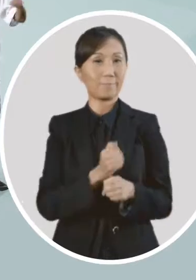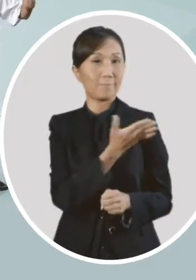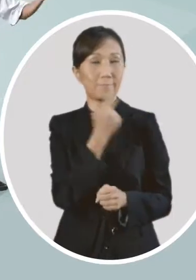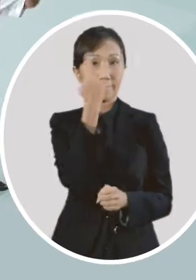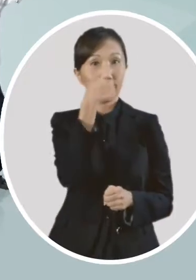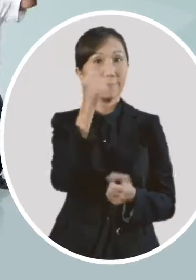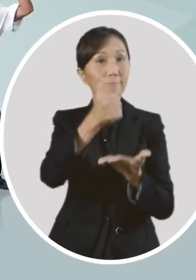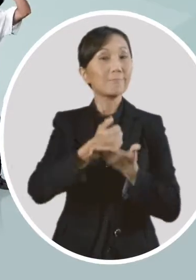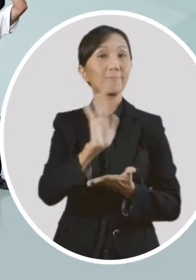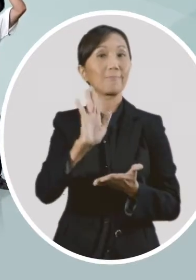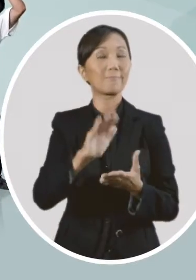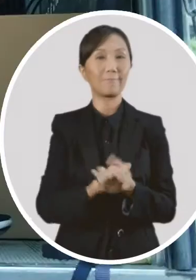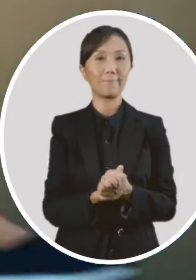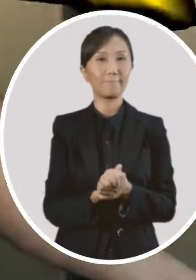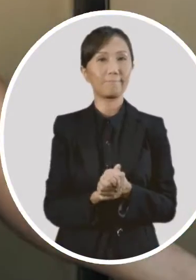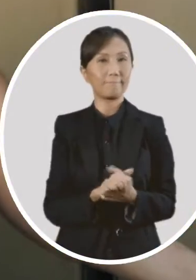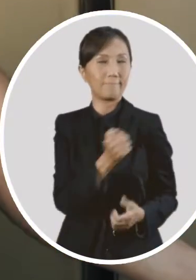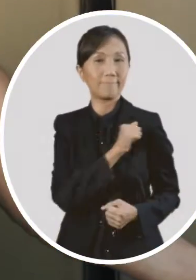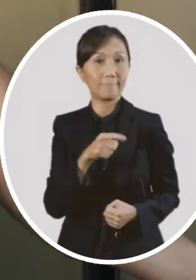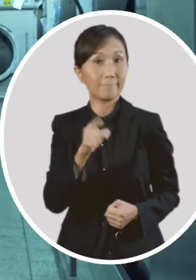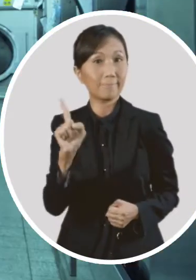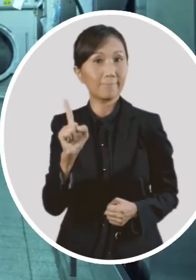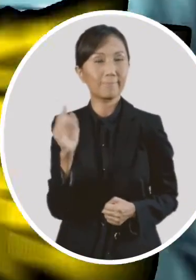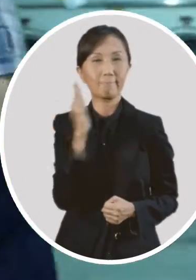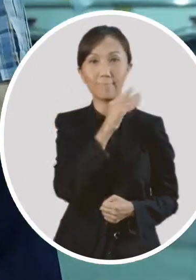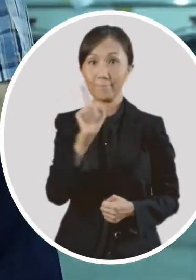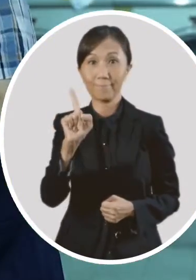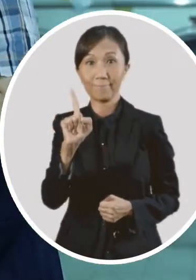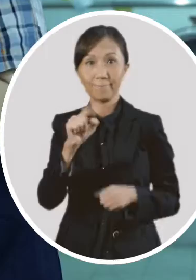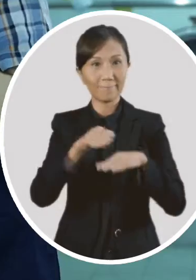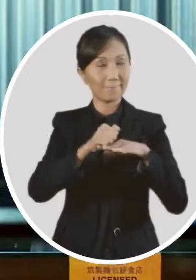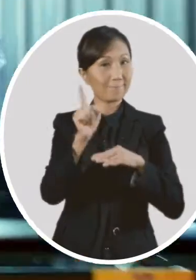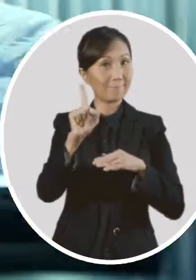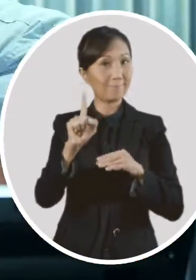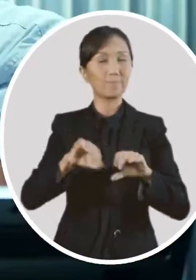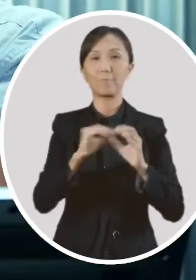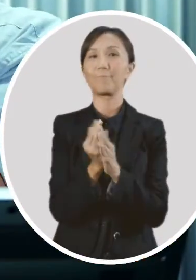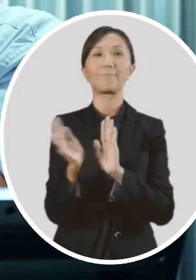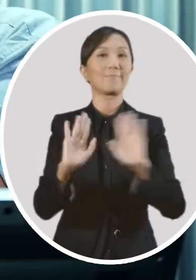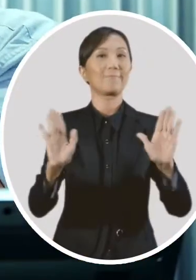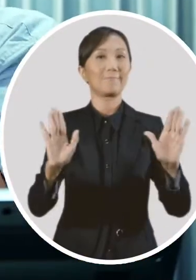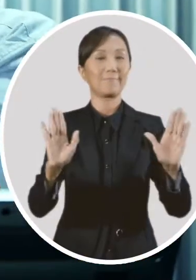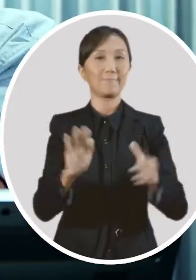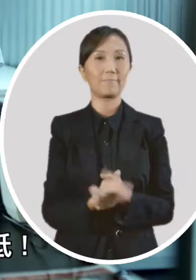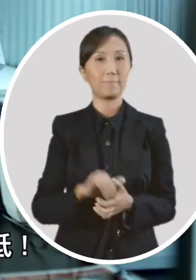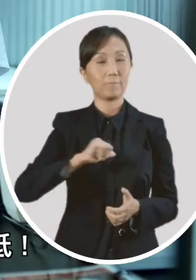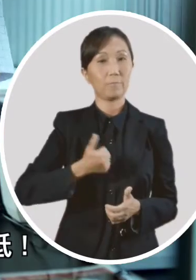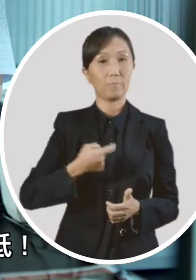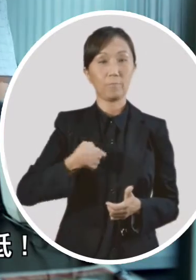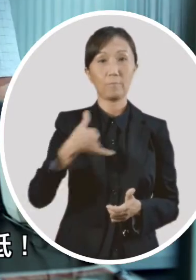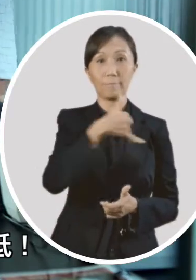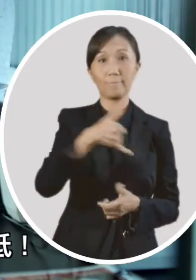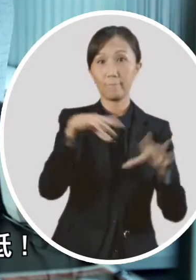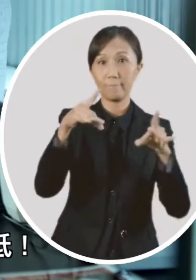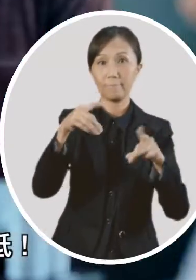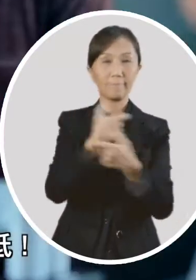边种员工必须被资质吉？大懒虫、是非精、擦鞋仔，通通唔系。 老细，我哋